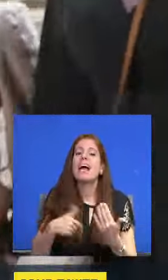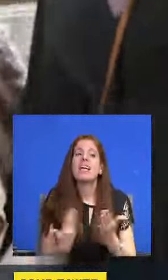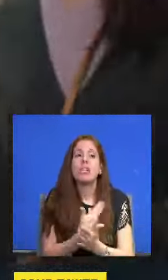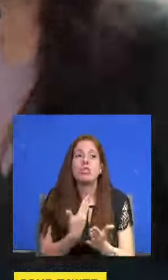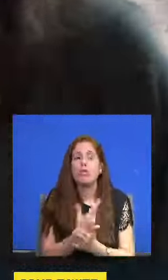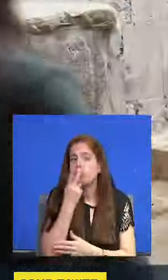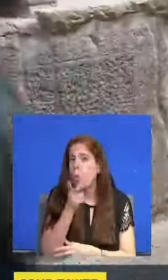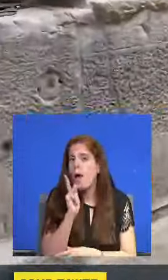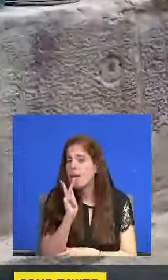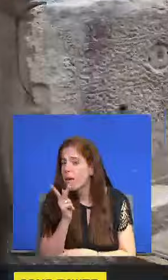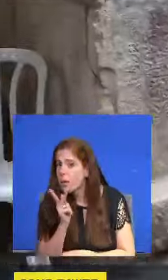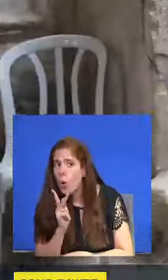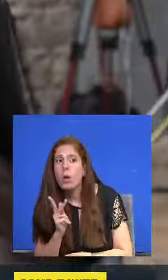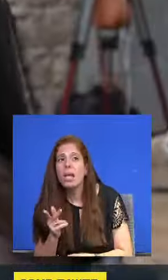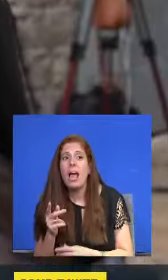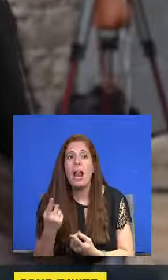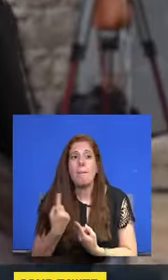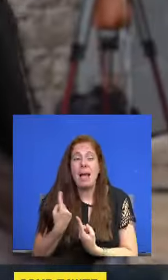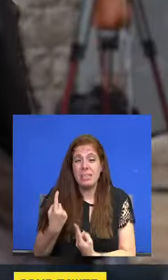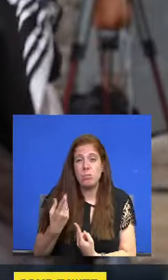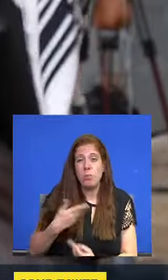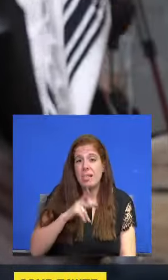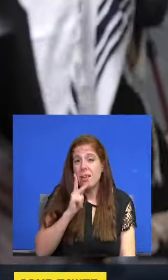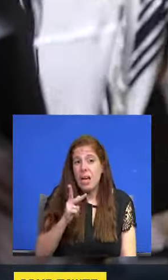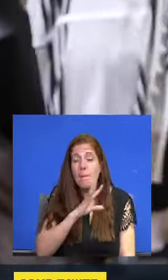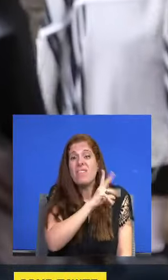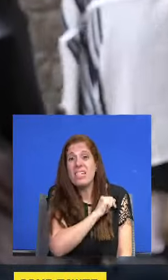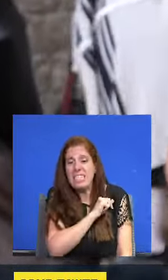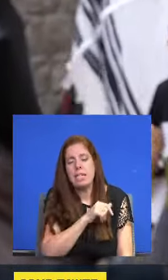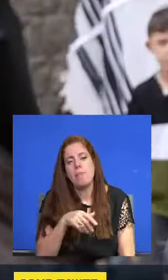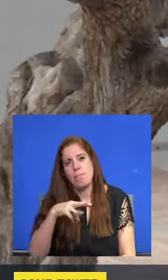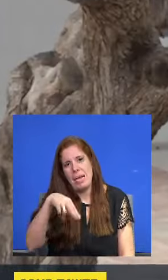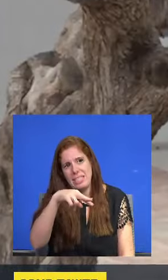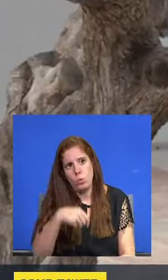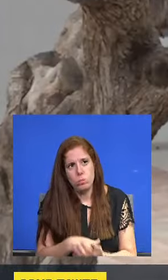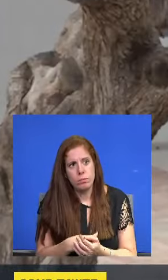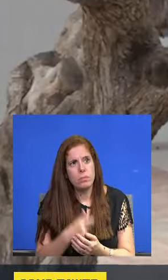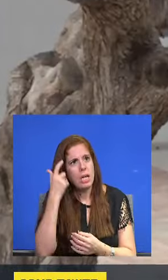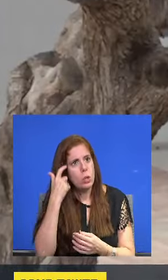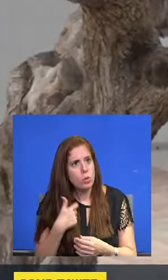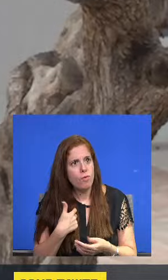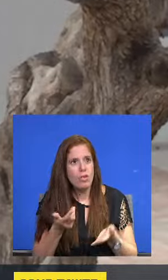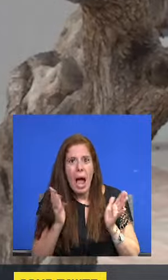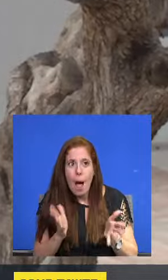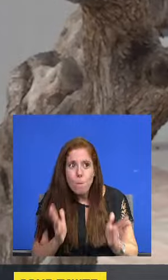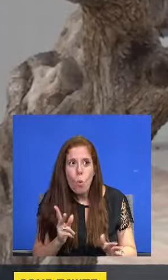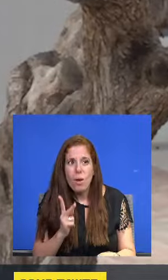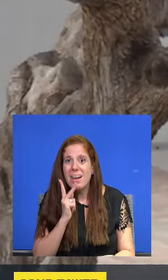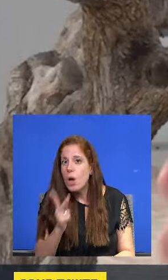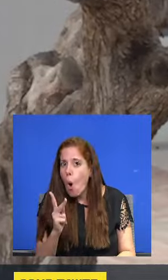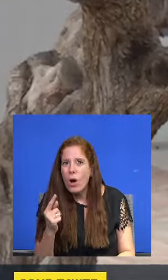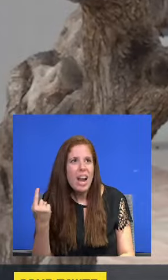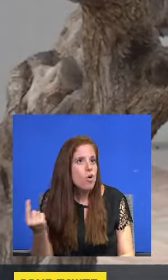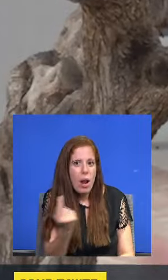לעבר נוצרים, אלא ספג יריקה בראשו מפלסטינים במהלך הסיור. אני חושב שחמור מאוד לירוק על כל אדם,